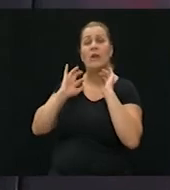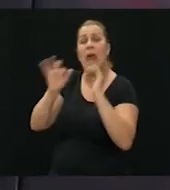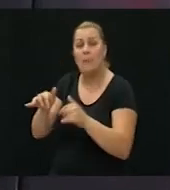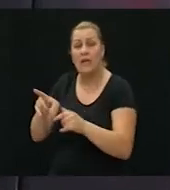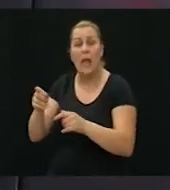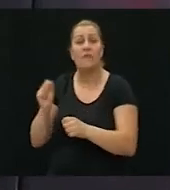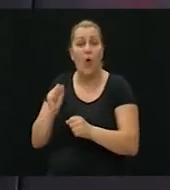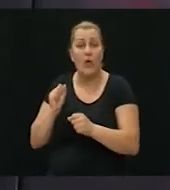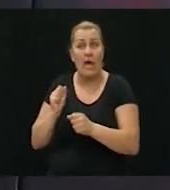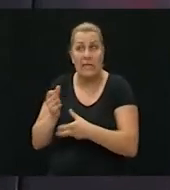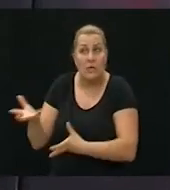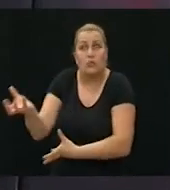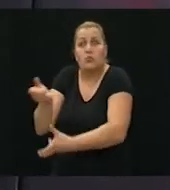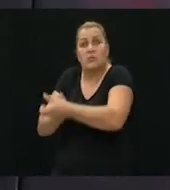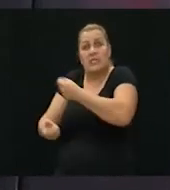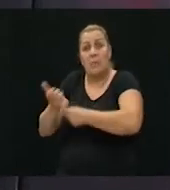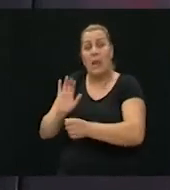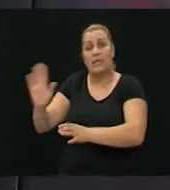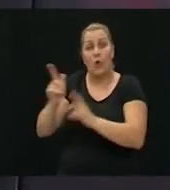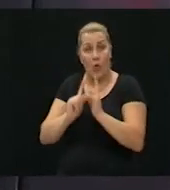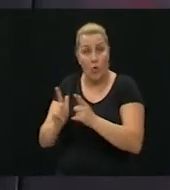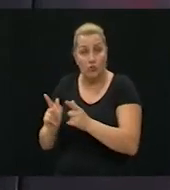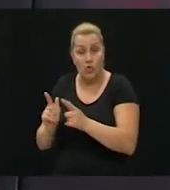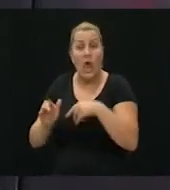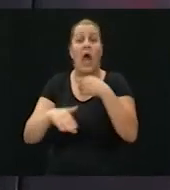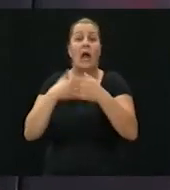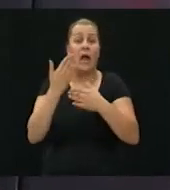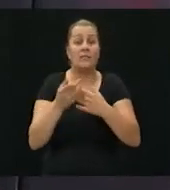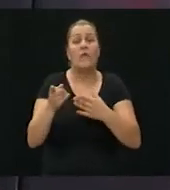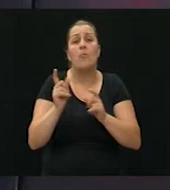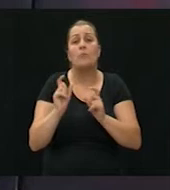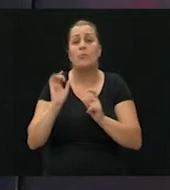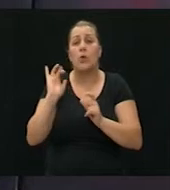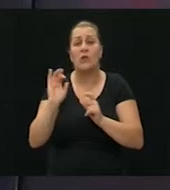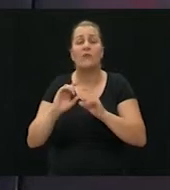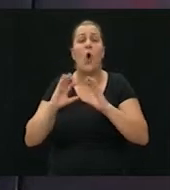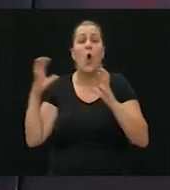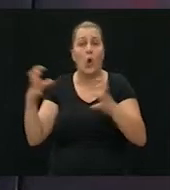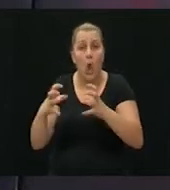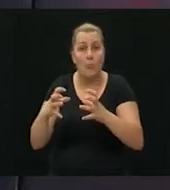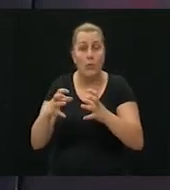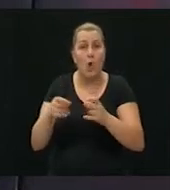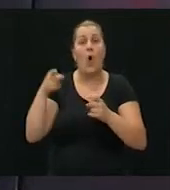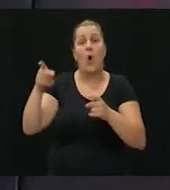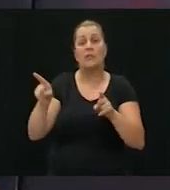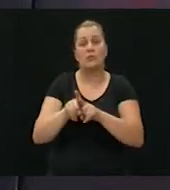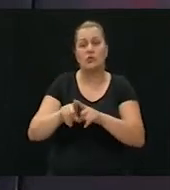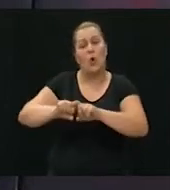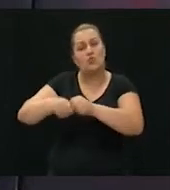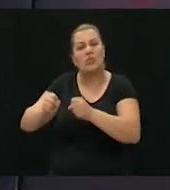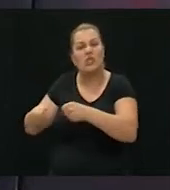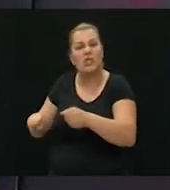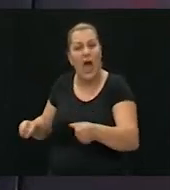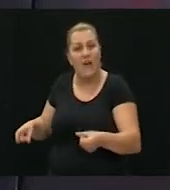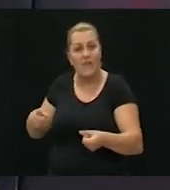naoružanje, posebno protioklopno, koje se kasnije pokazalo da je bilo dobrim dijelom neispravno, jer su ga oni istovremeno